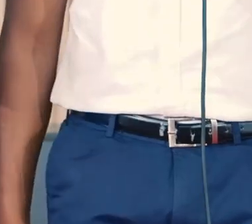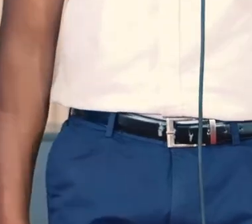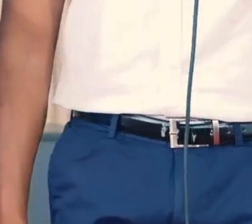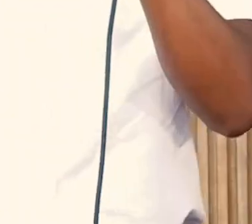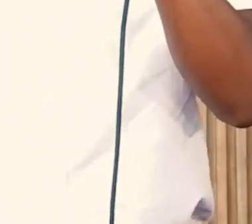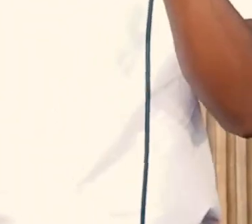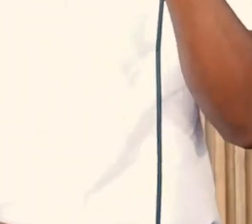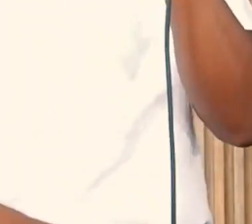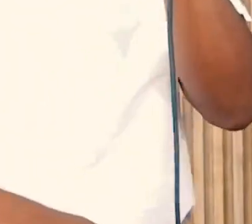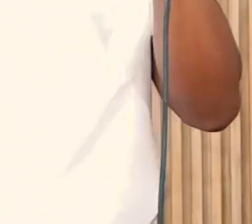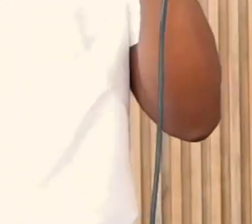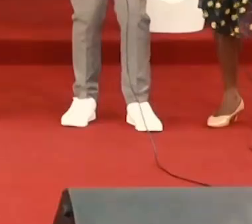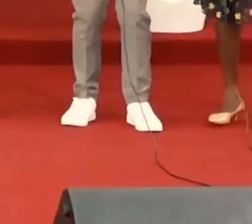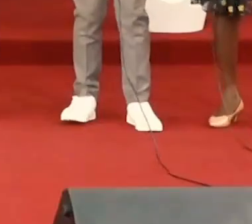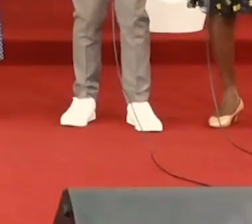ouya.